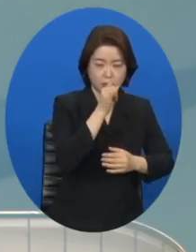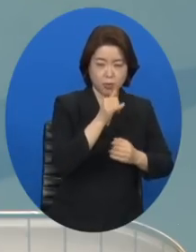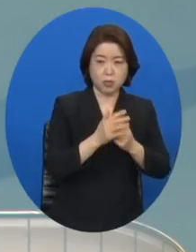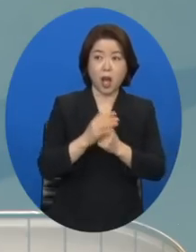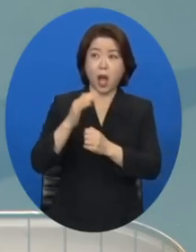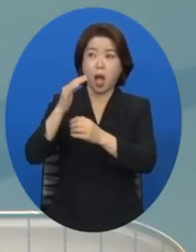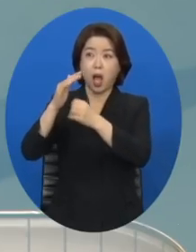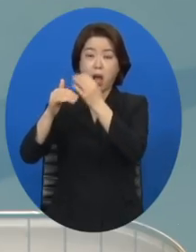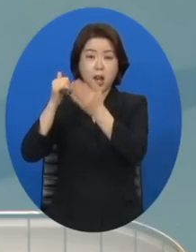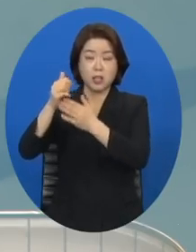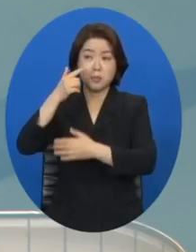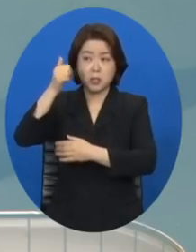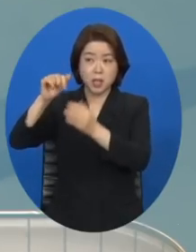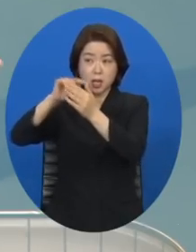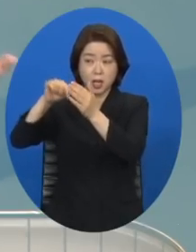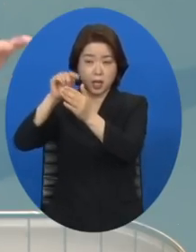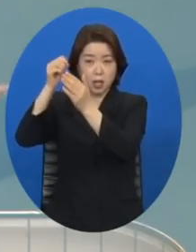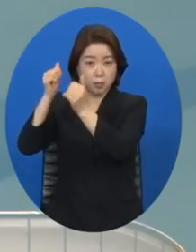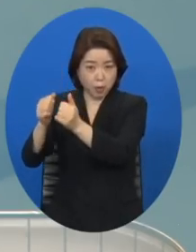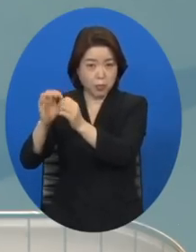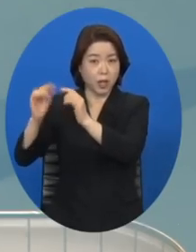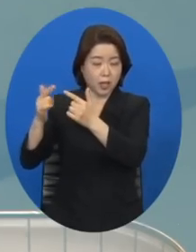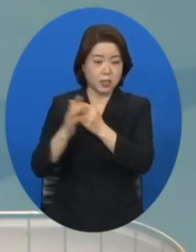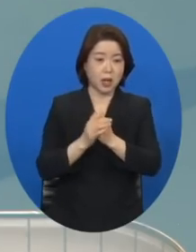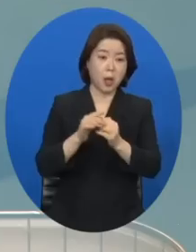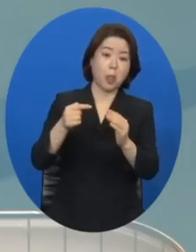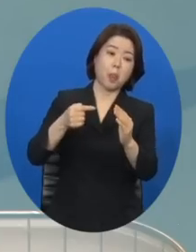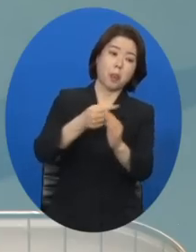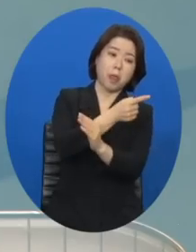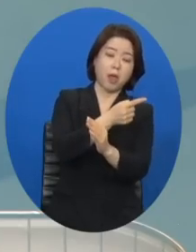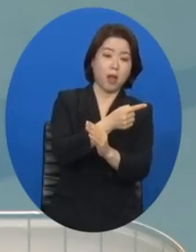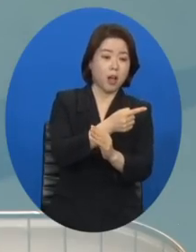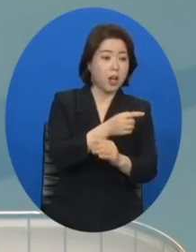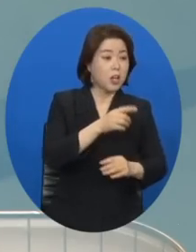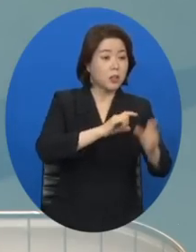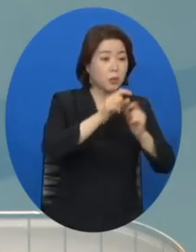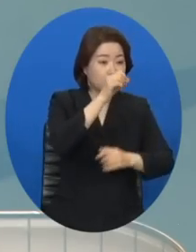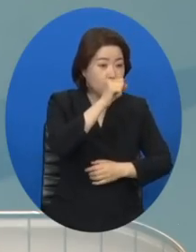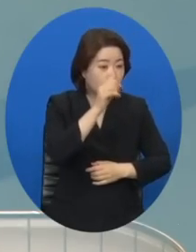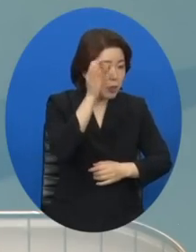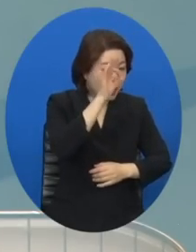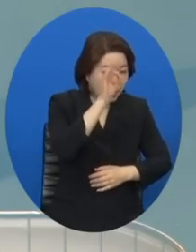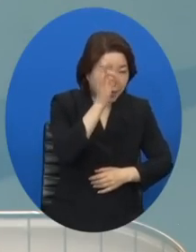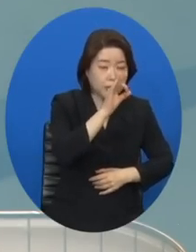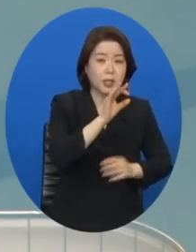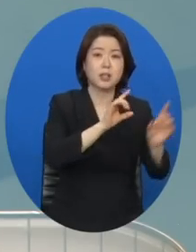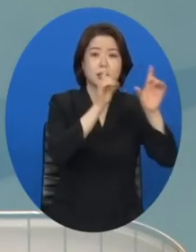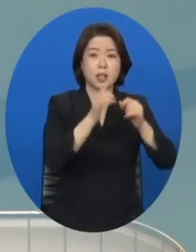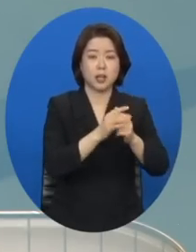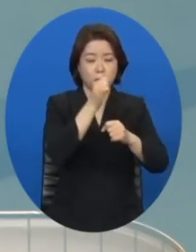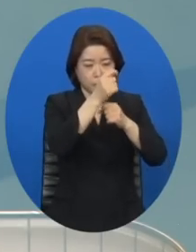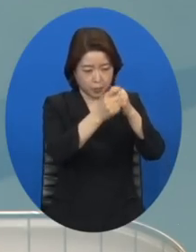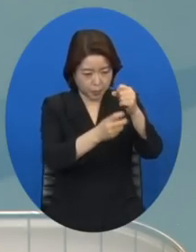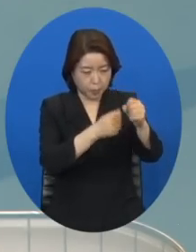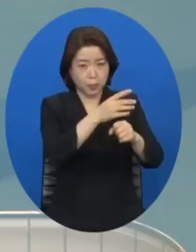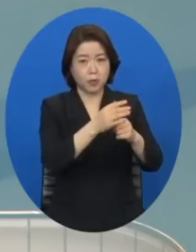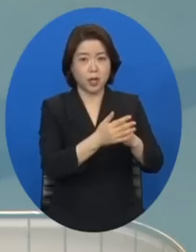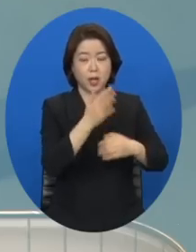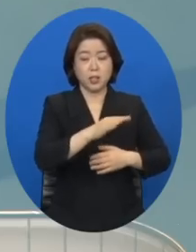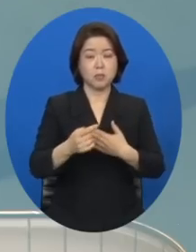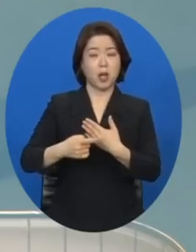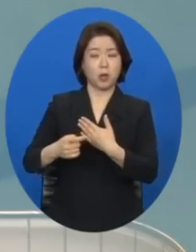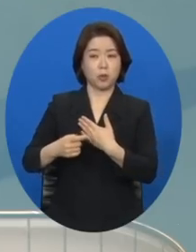거예요 다른 사람을 찾아 헤맨 거죠 수십 년을 그렇게 사는데요 그러나 겉으로는 신앙생활은 했어요